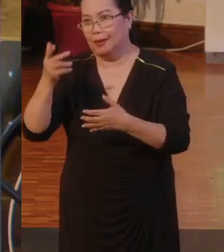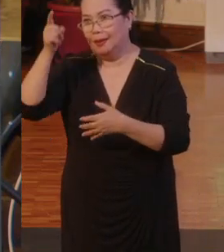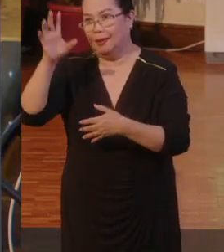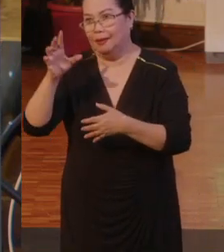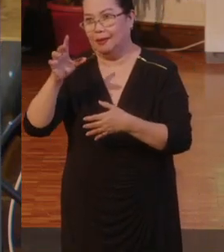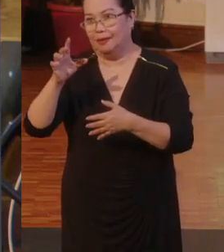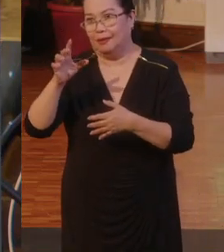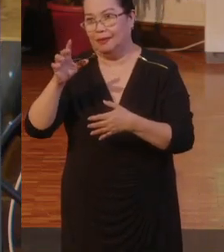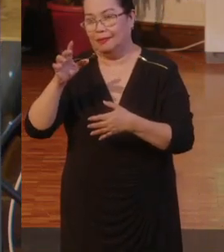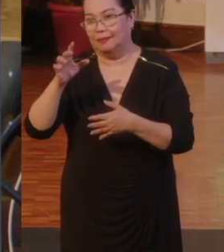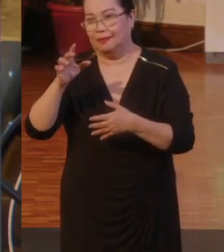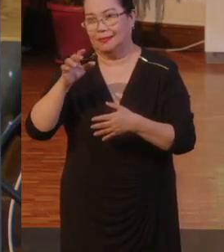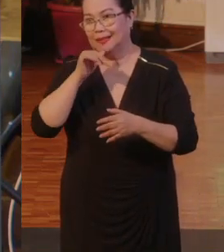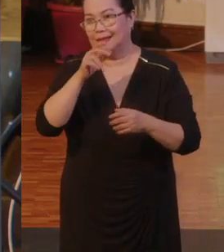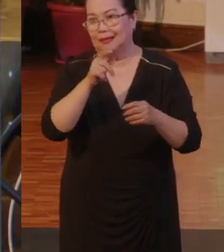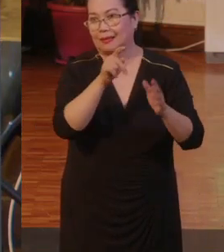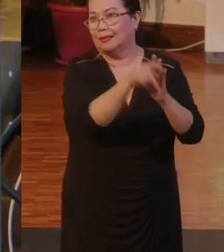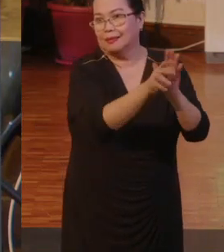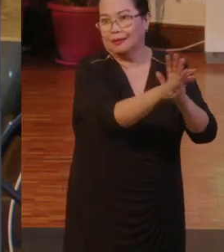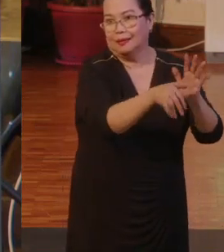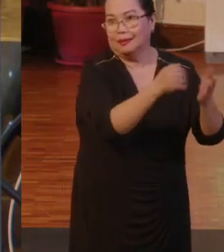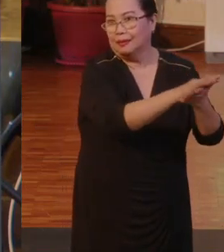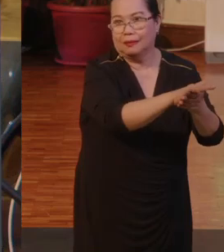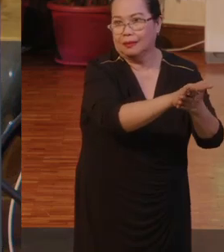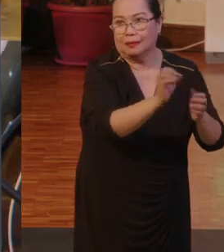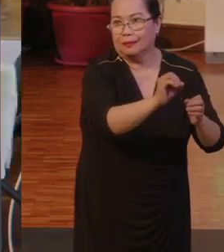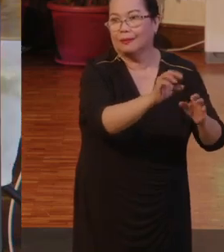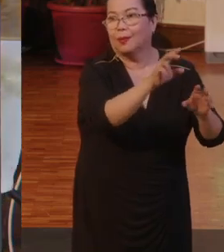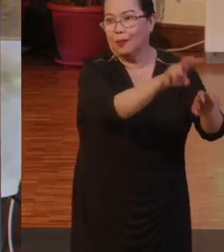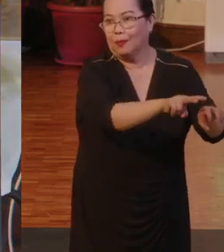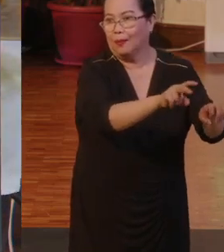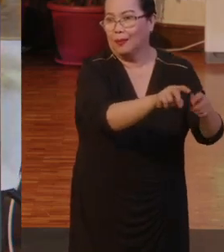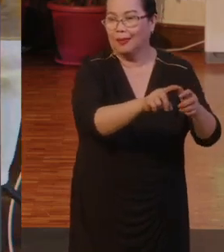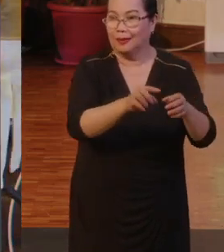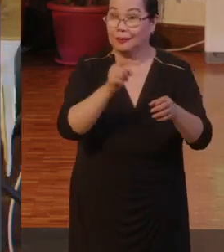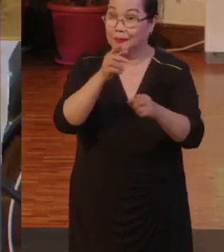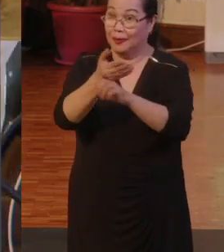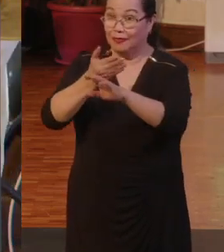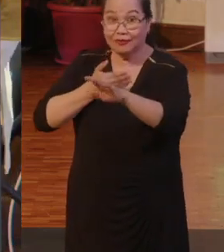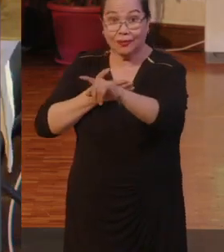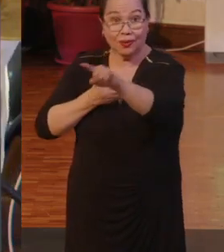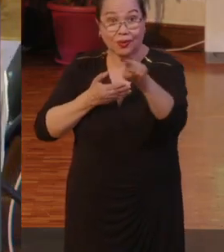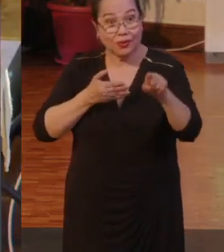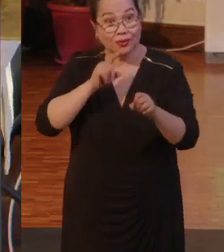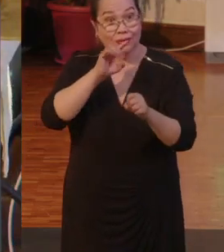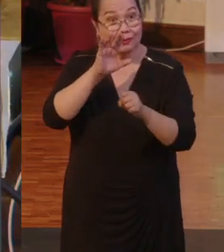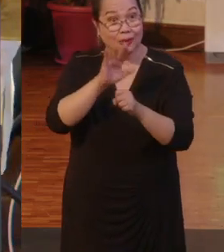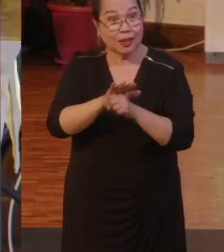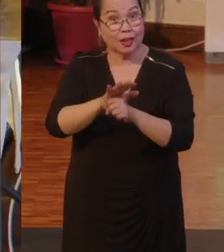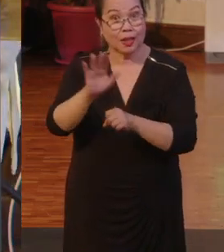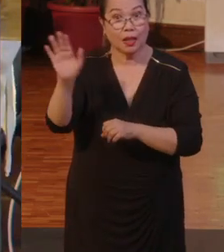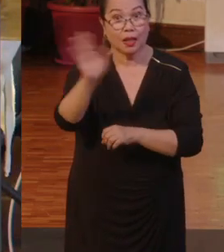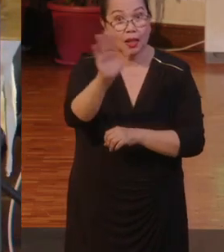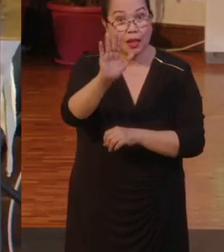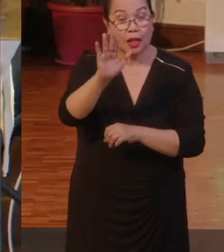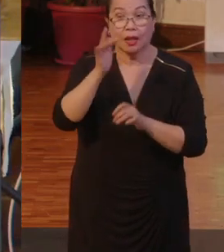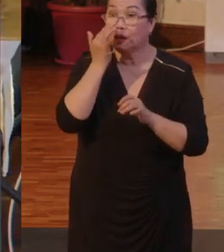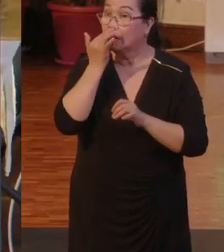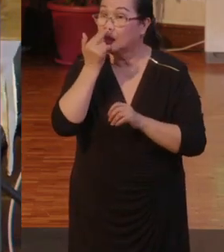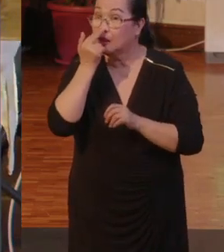mga Diyos-Diyusan. Pansin niyo ba yun sa verse 14? Ang sabi niya, put away the gods that